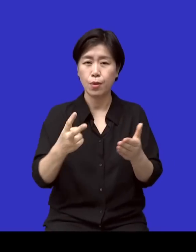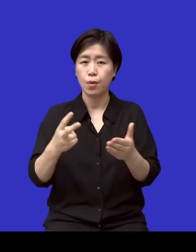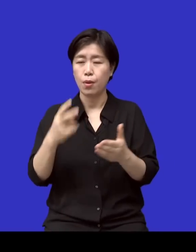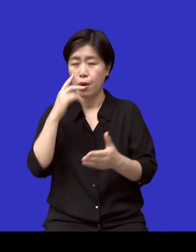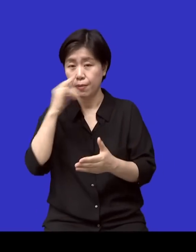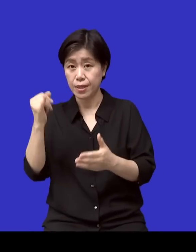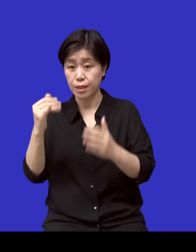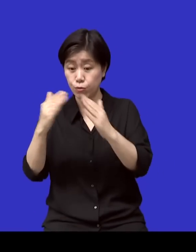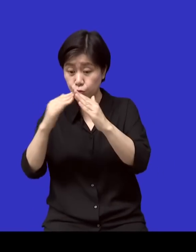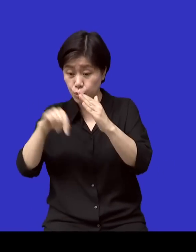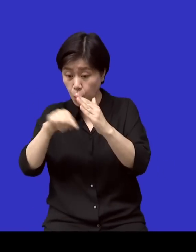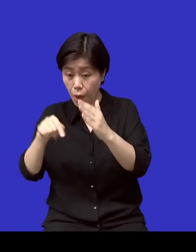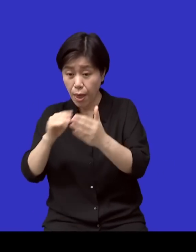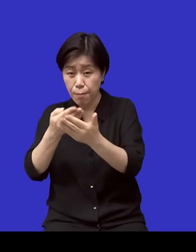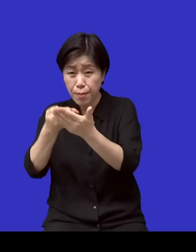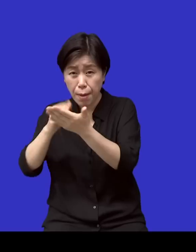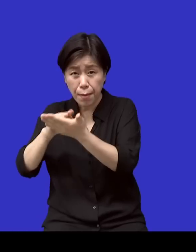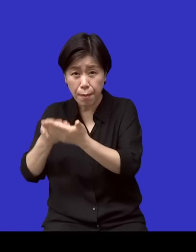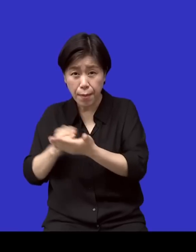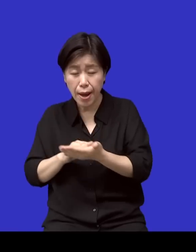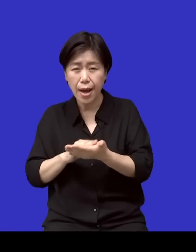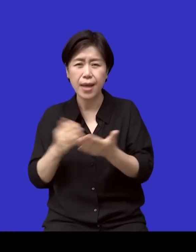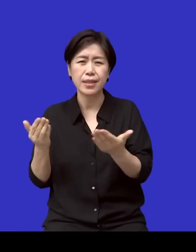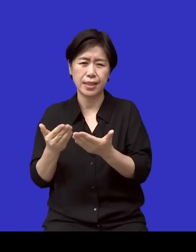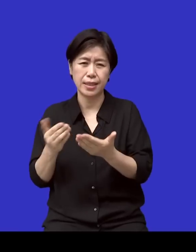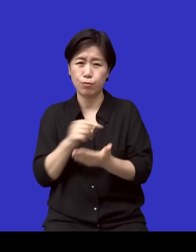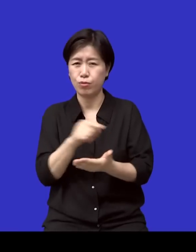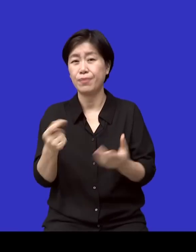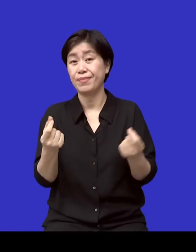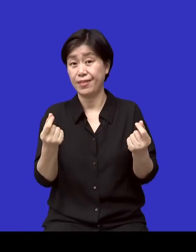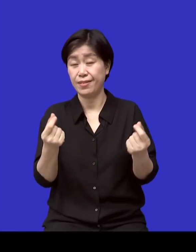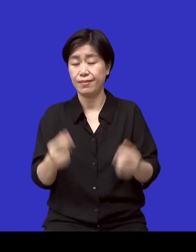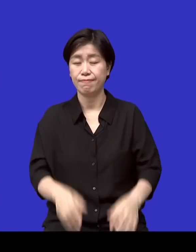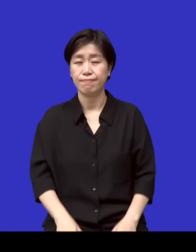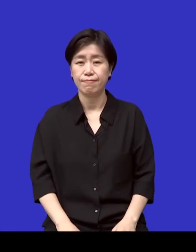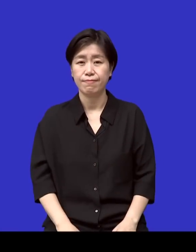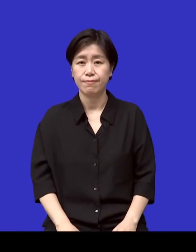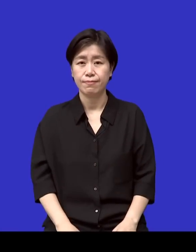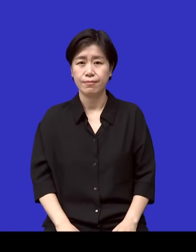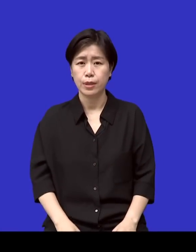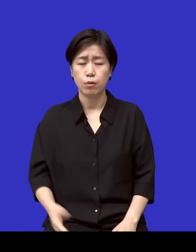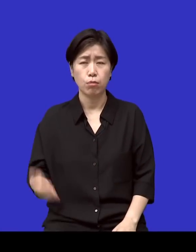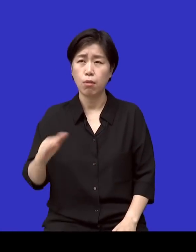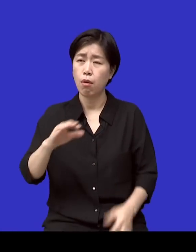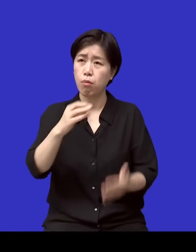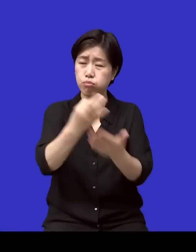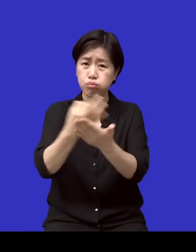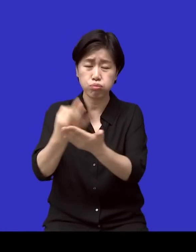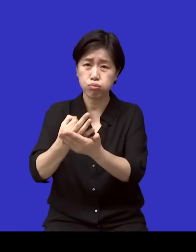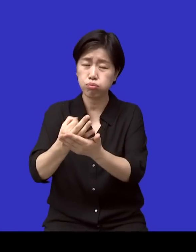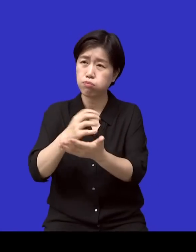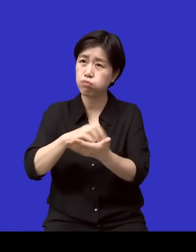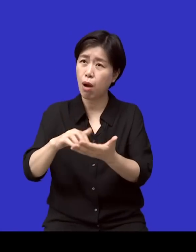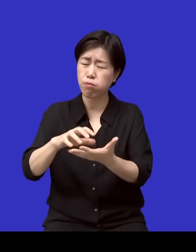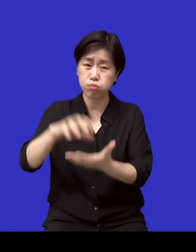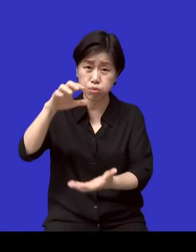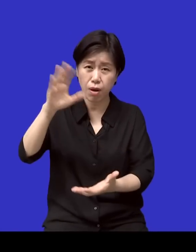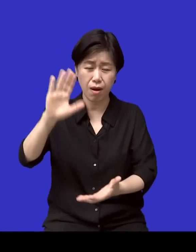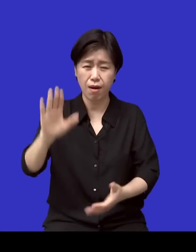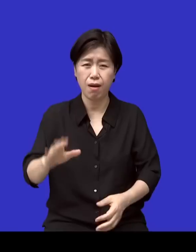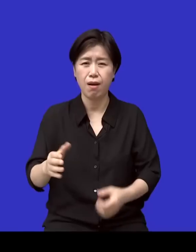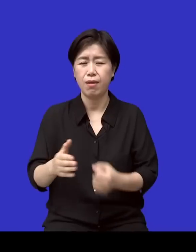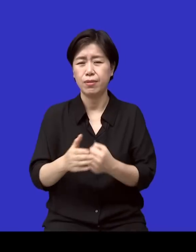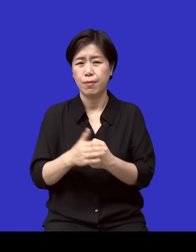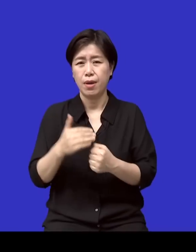인테리어사신데 그렇게 많이 버는 사실 직업은 아니세요. 그래서 예. 막 되게 힘드셨는데 안 그래도